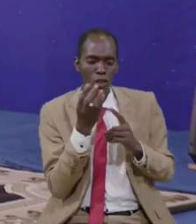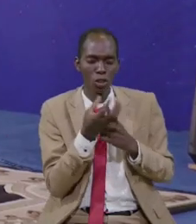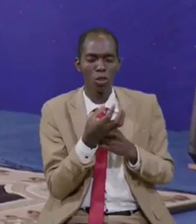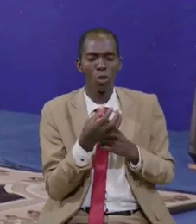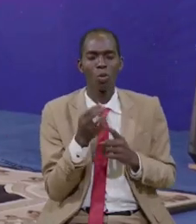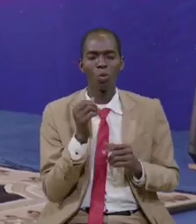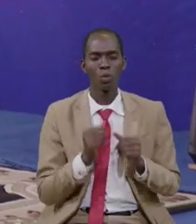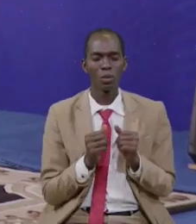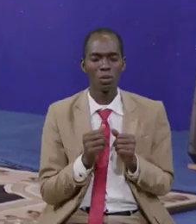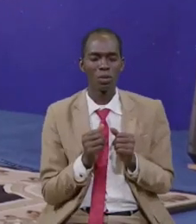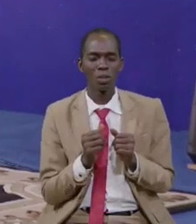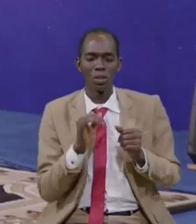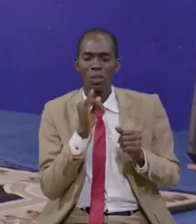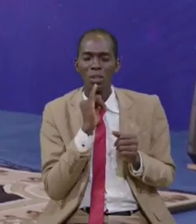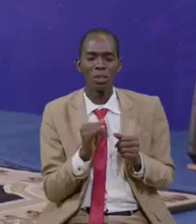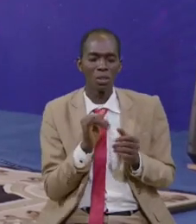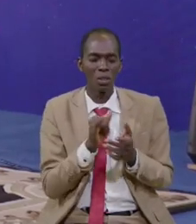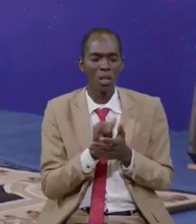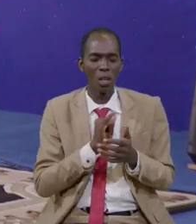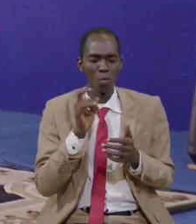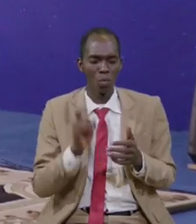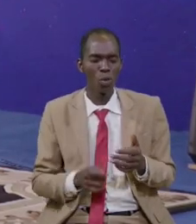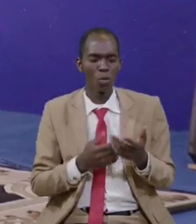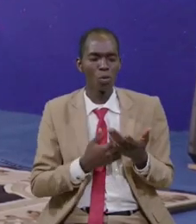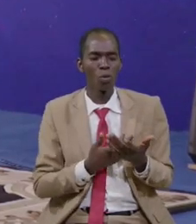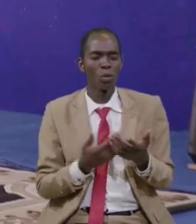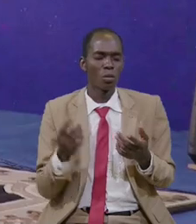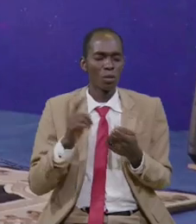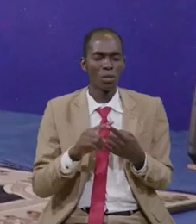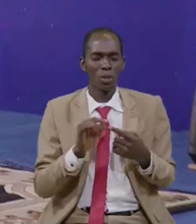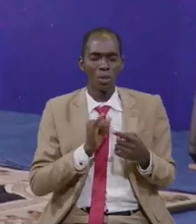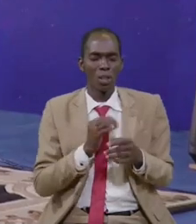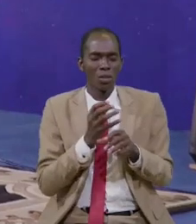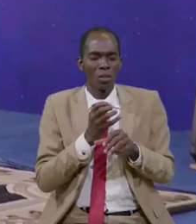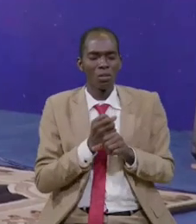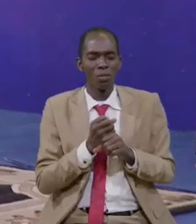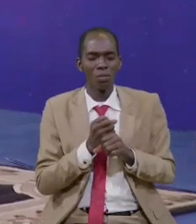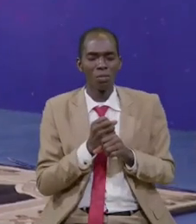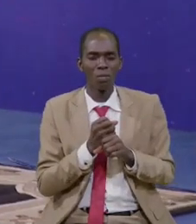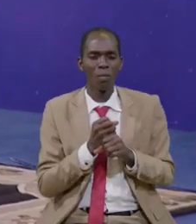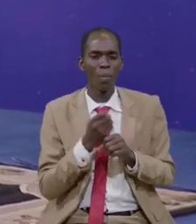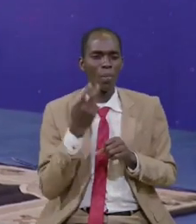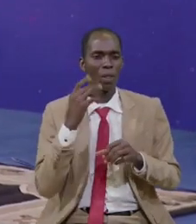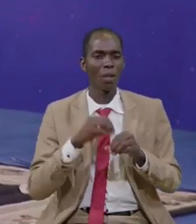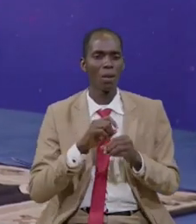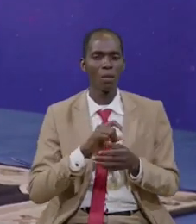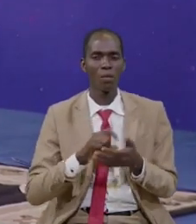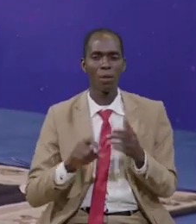fermement ma confiance, ma conviction, ma consécration ferme jusqu'à la fin. Verset 15